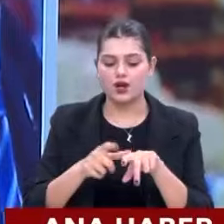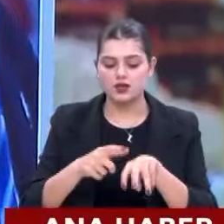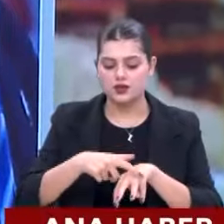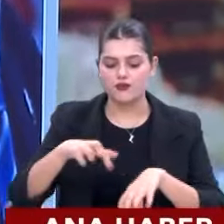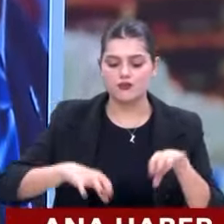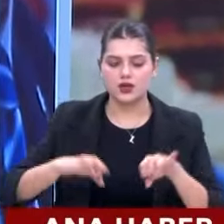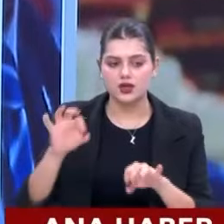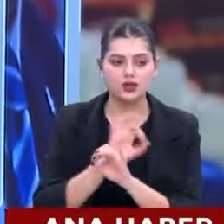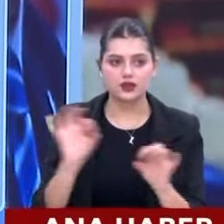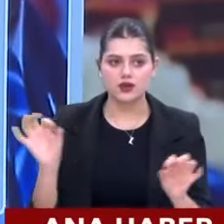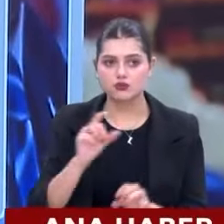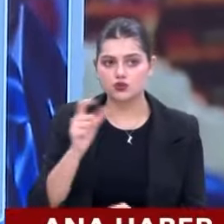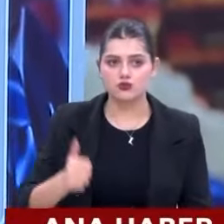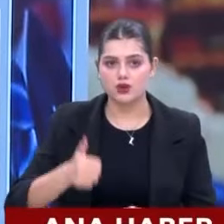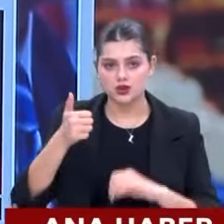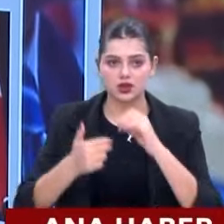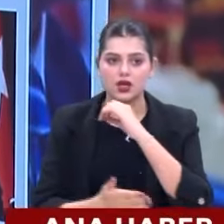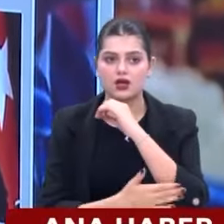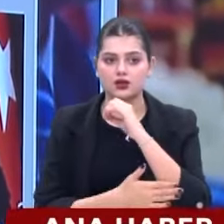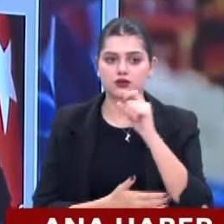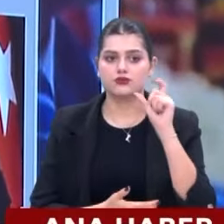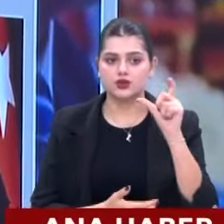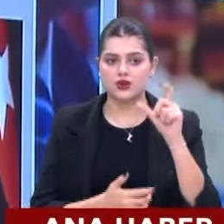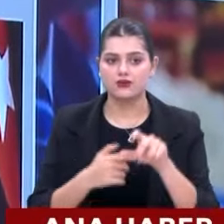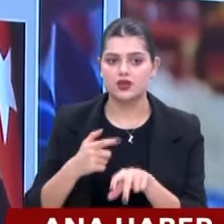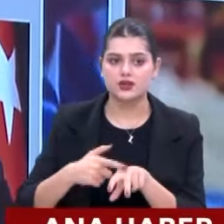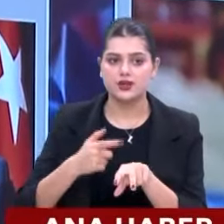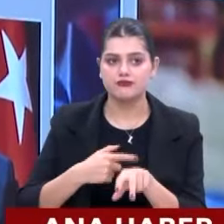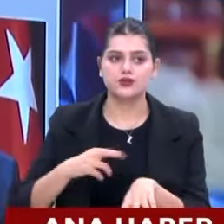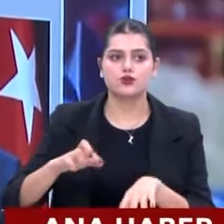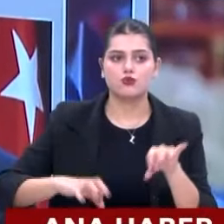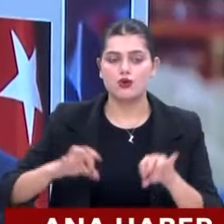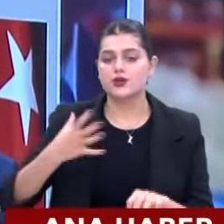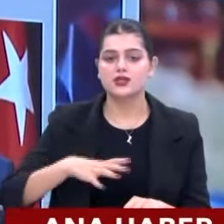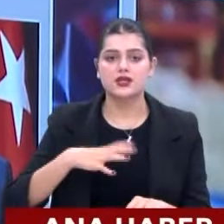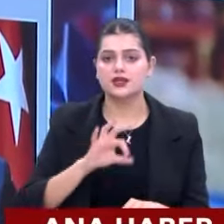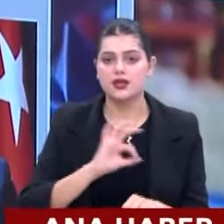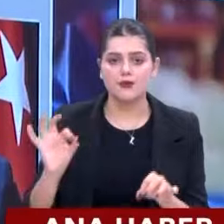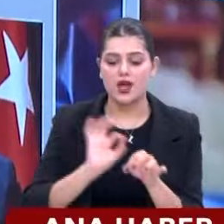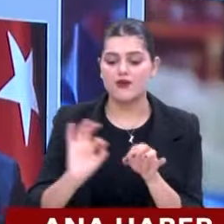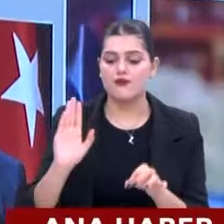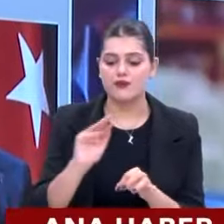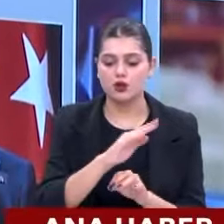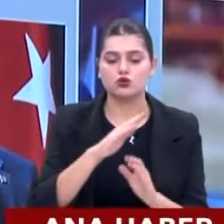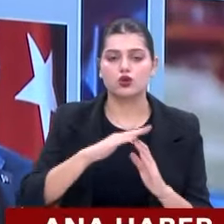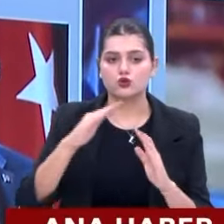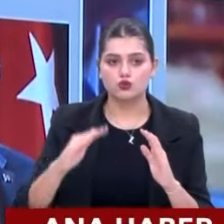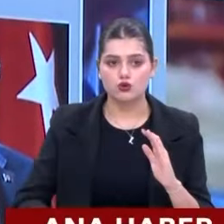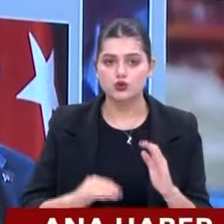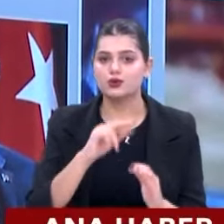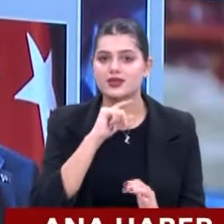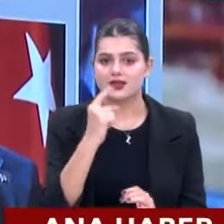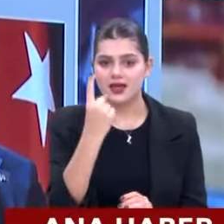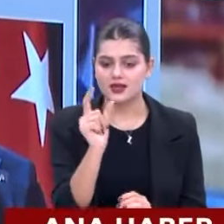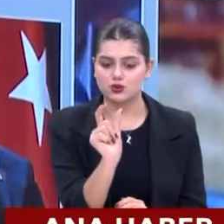göre, yani programa göre Cumhurbaşkanı Yardımcısı Cevdet Yılmaz diyor ki programımızın temel amacı enflasyonun kademeli olarak tek haneli